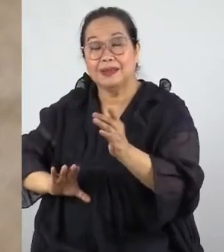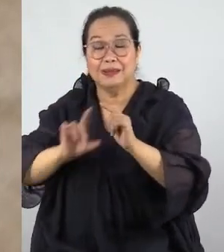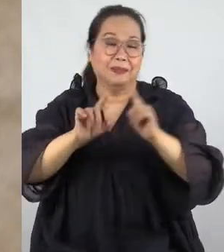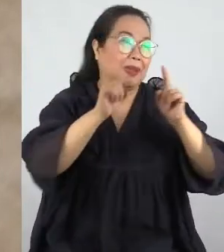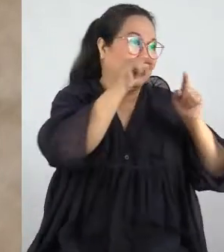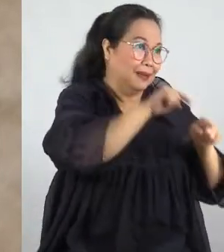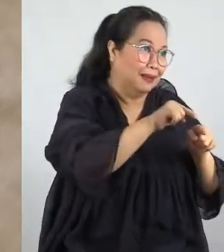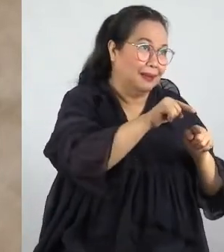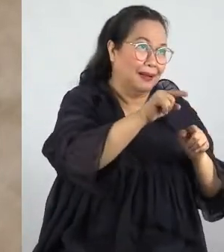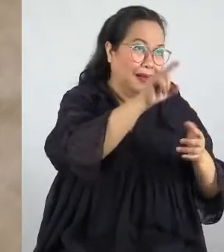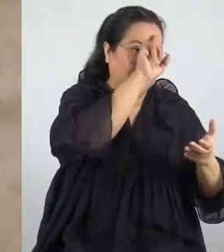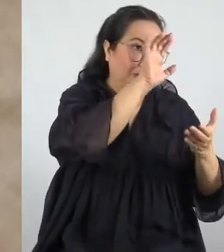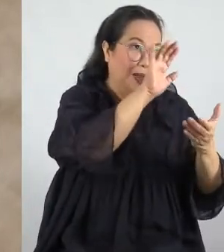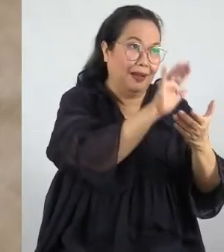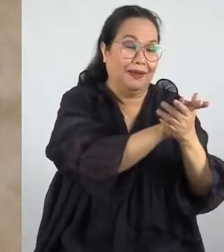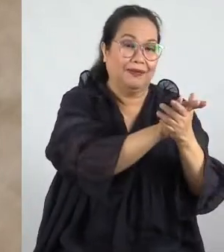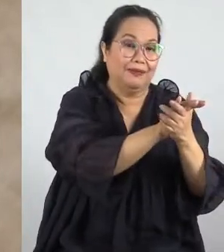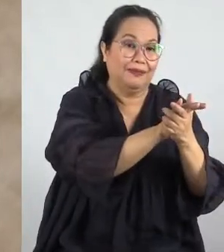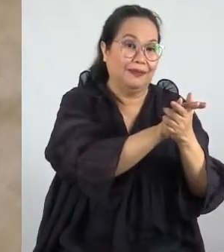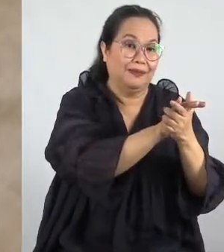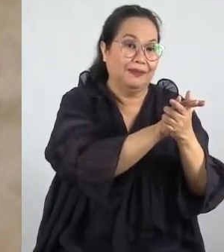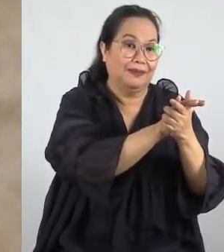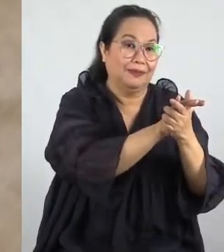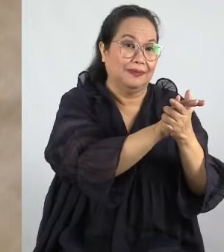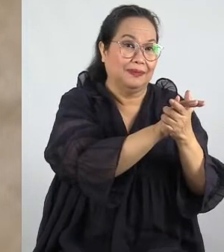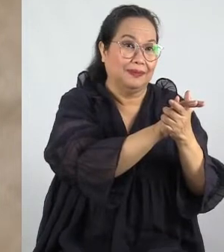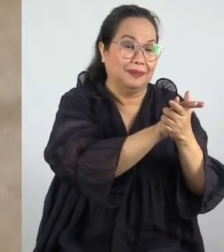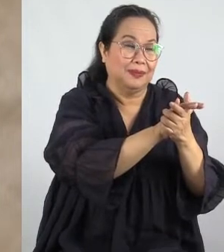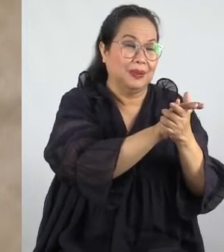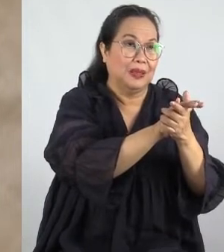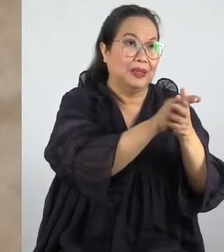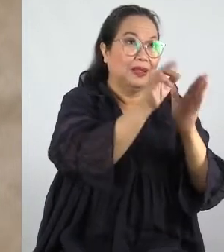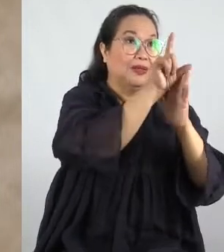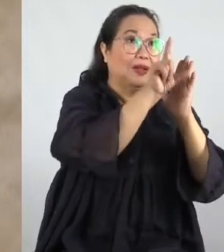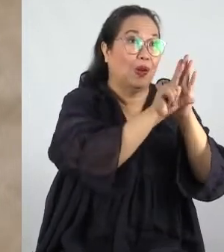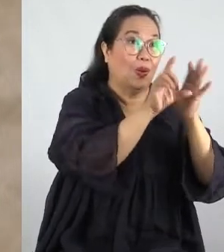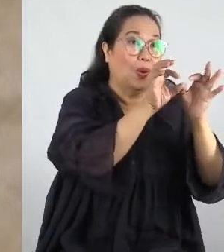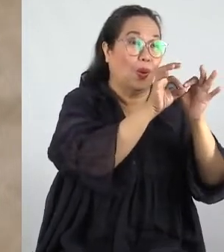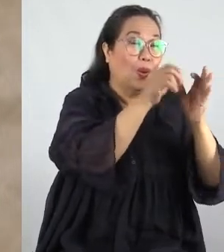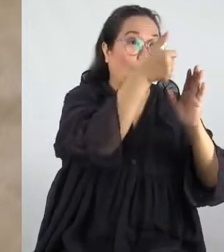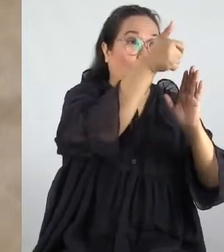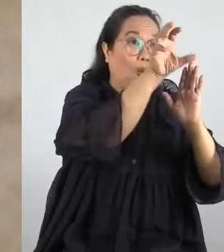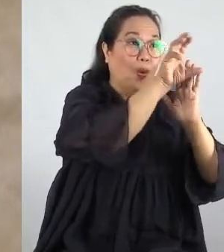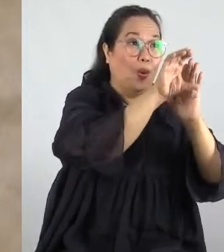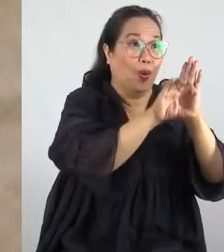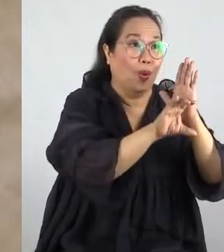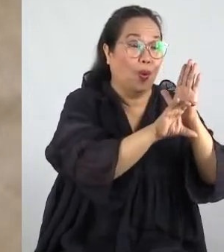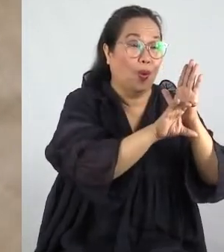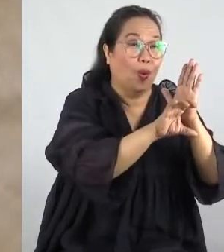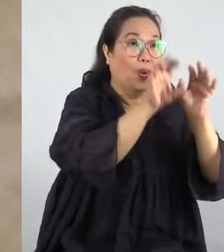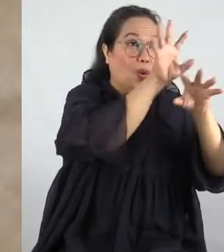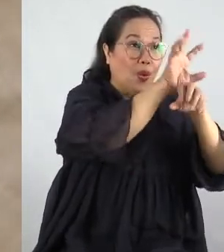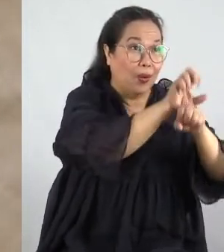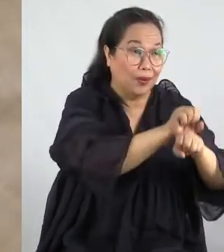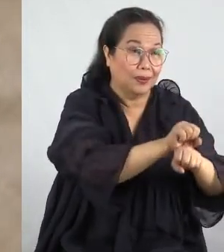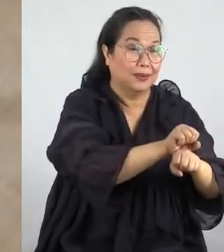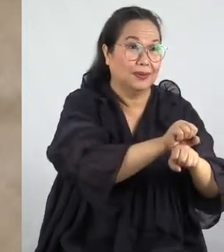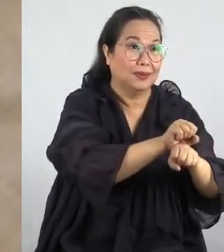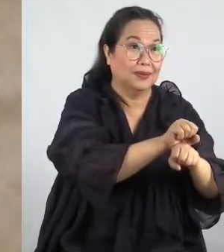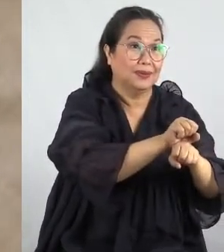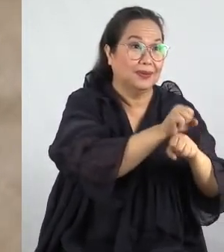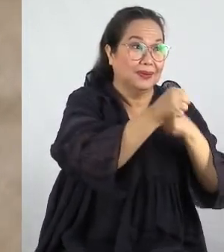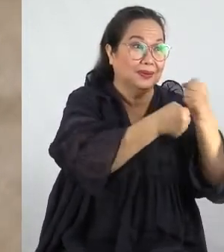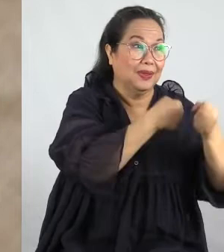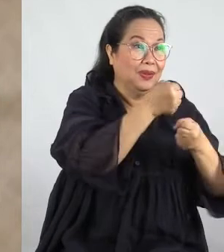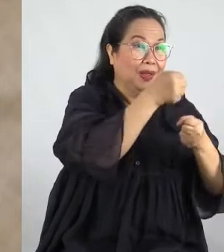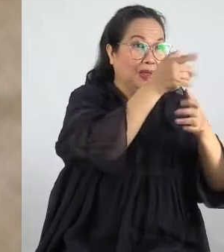pero mananampalataya pa rin ako sa batas, sa ritual, sa